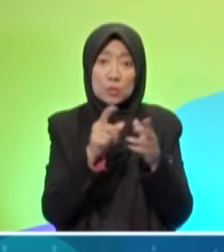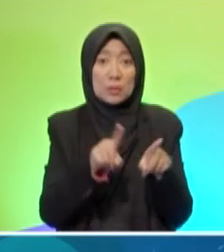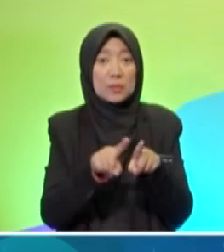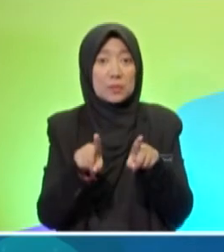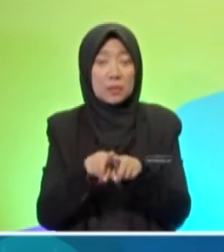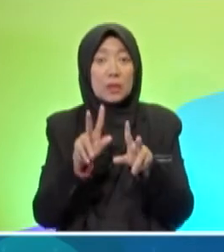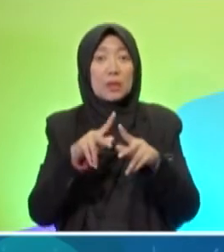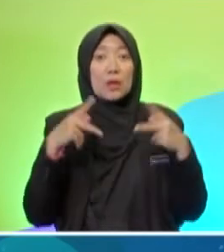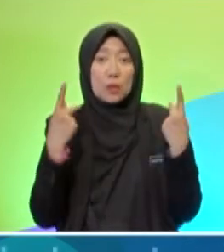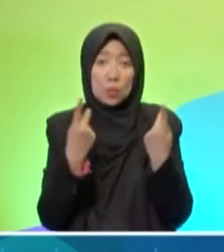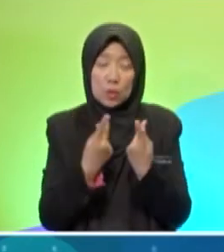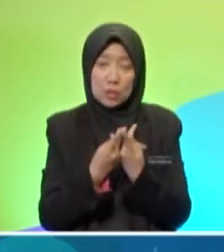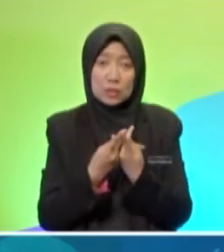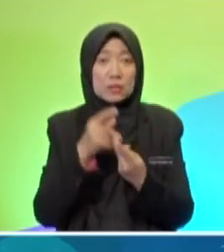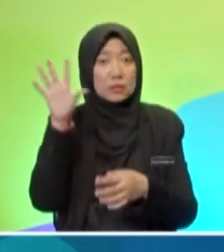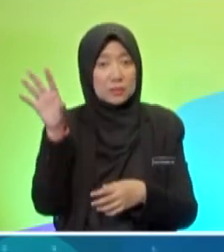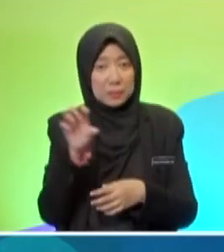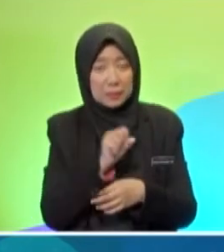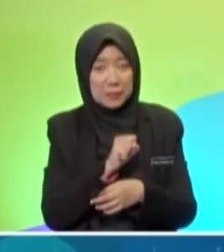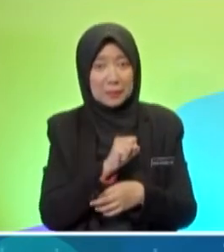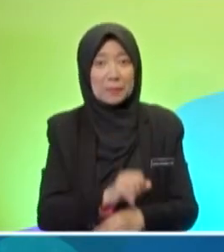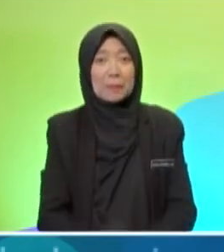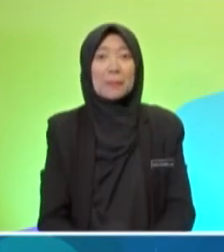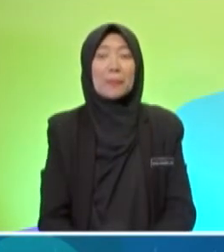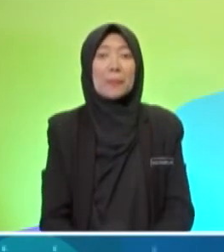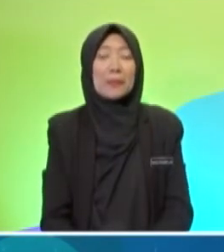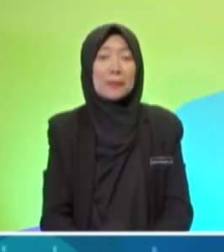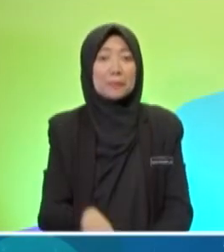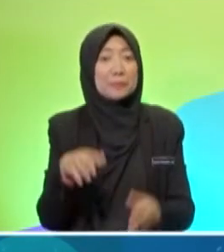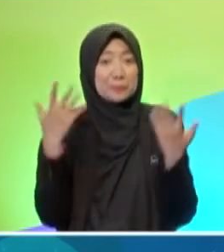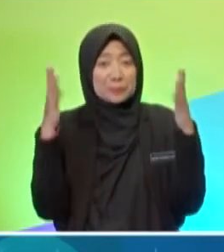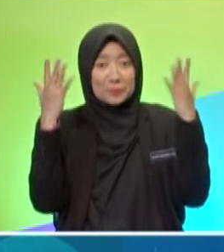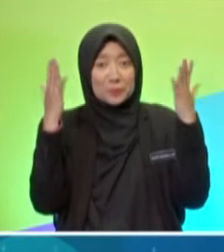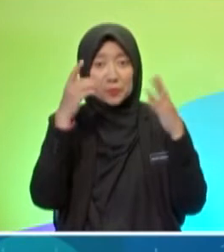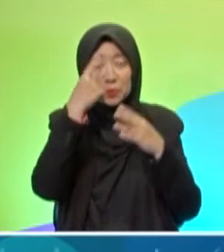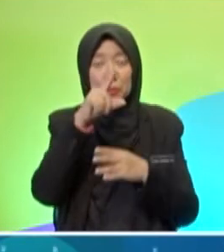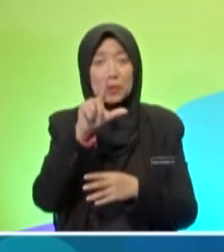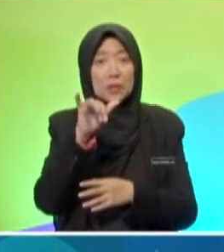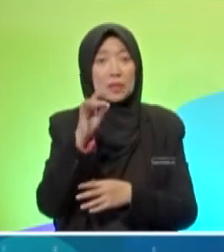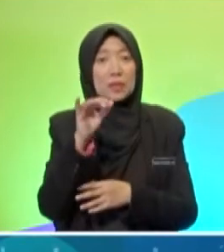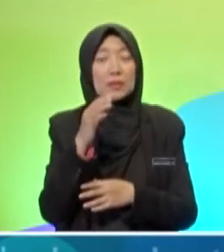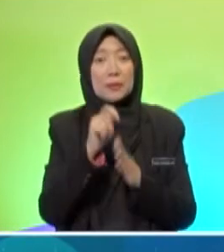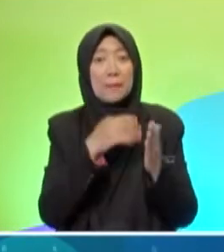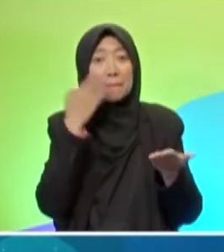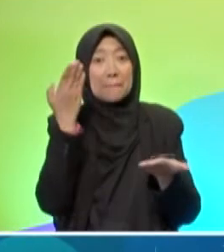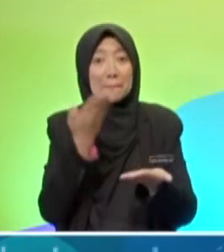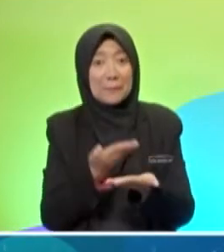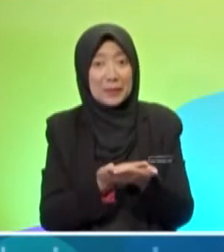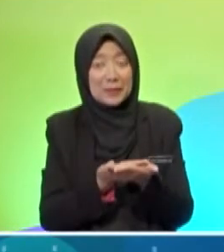hubungan er ukhuwah capai Alhamdulillah Tepuk tangan untuk dilihat terbaik